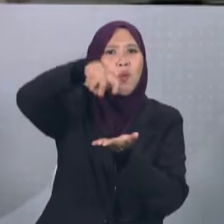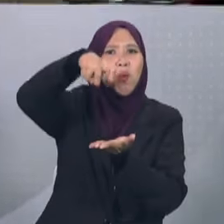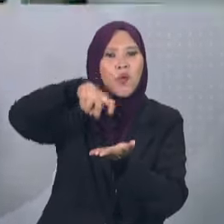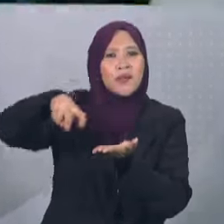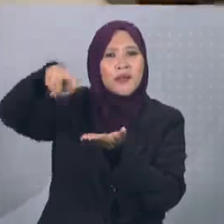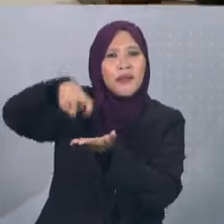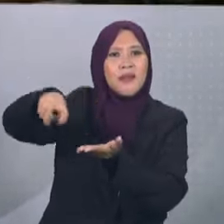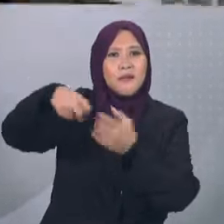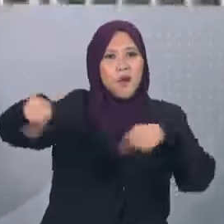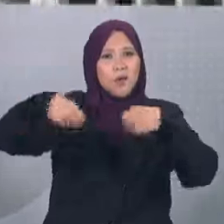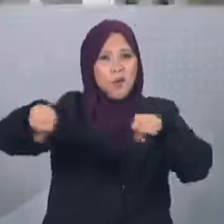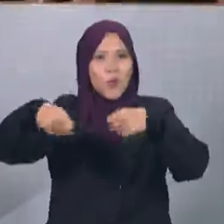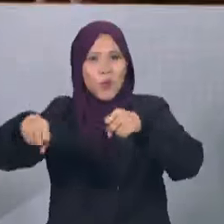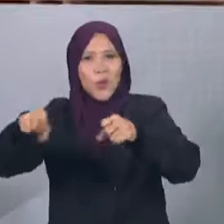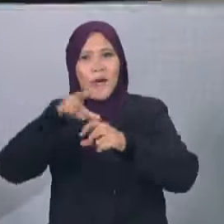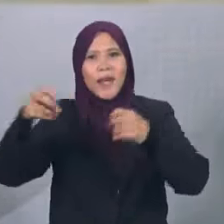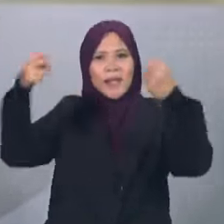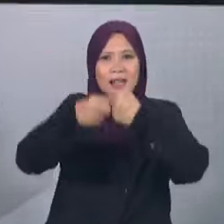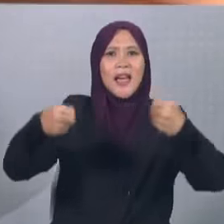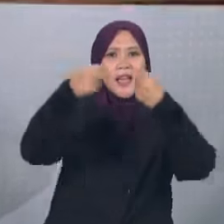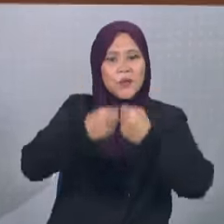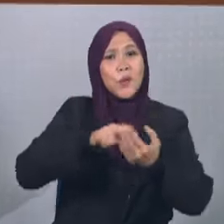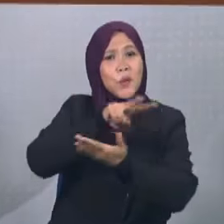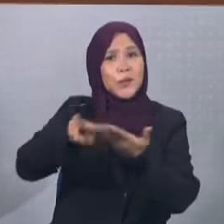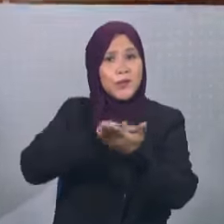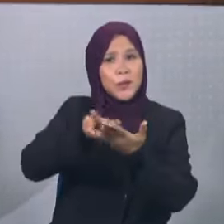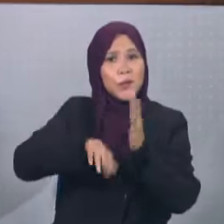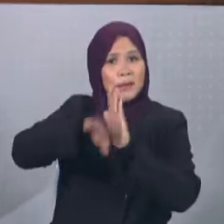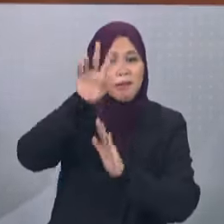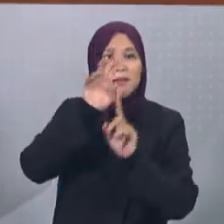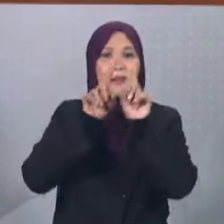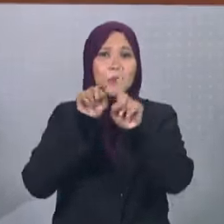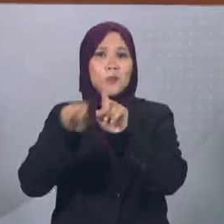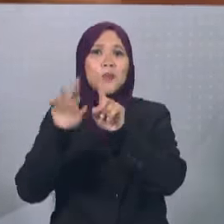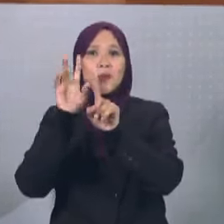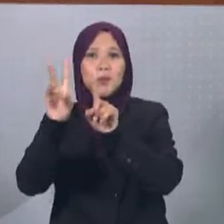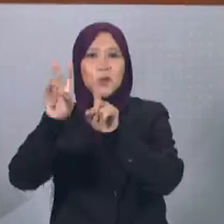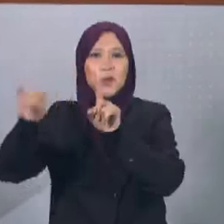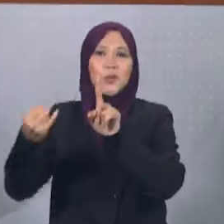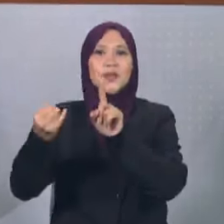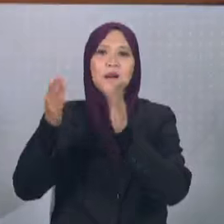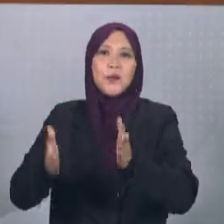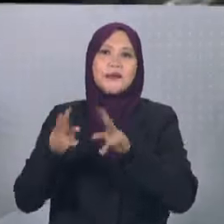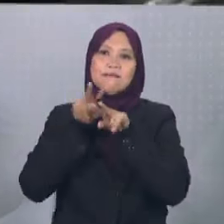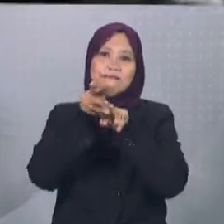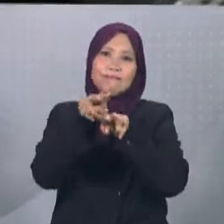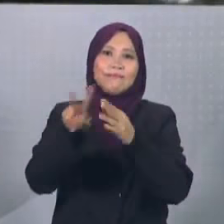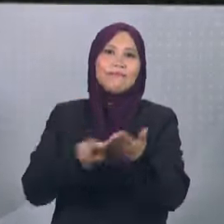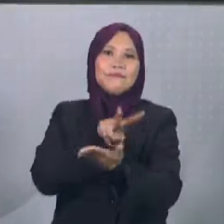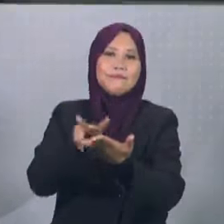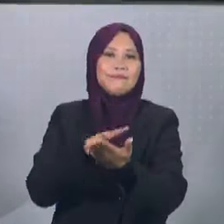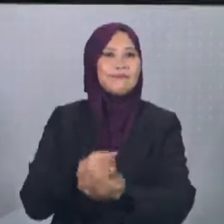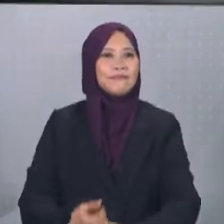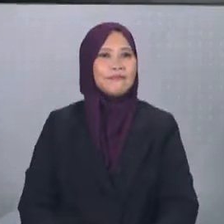seperti membawa motosikal dan bergaduh. Video itu meraih lebih 1.7 juta tontonan.